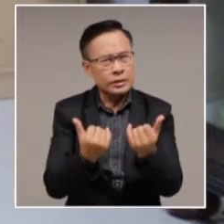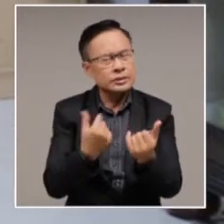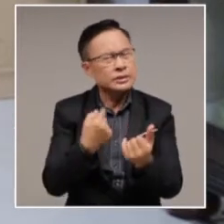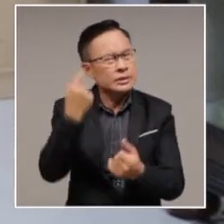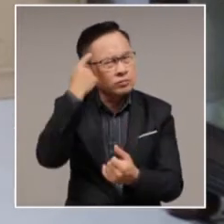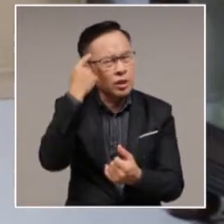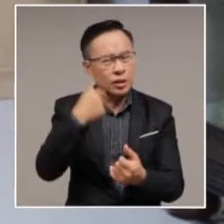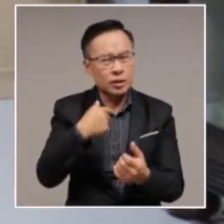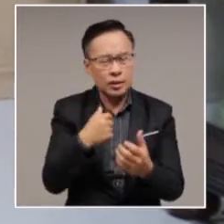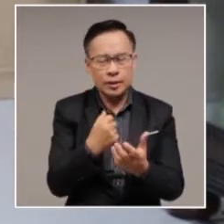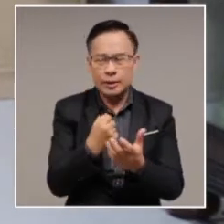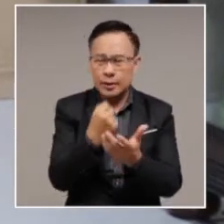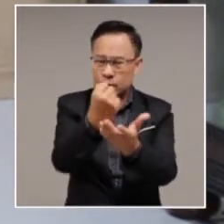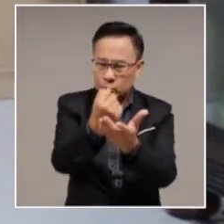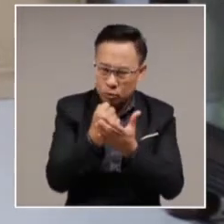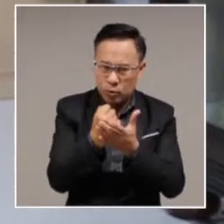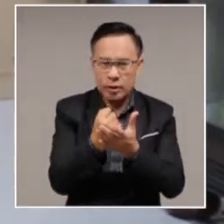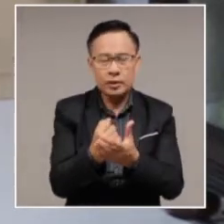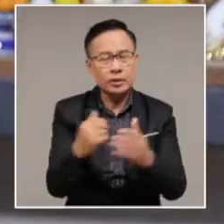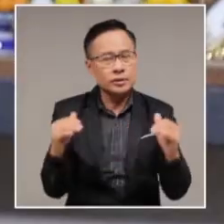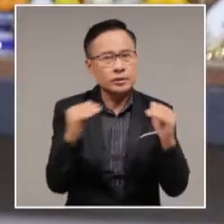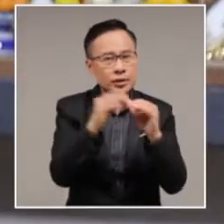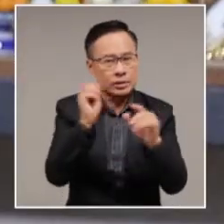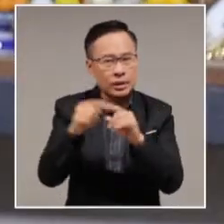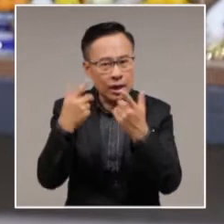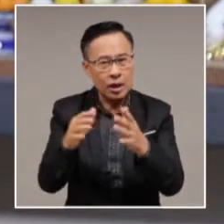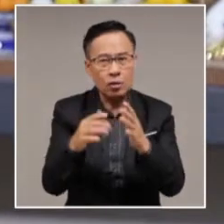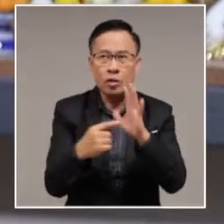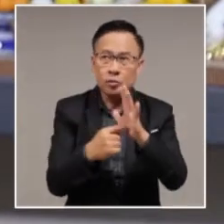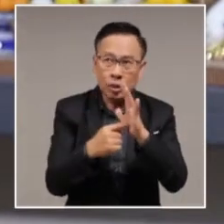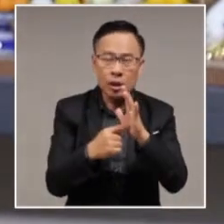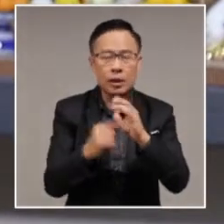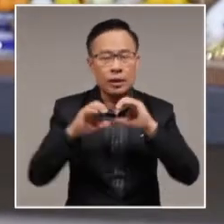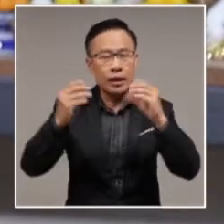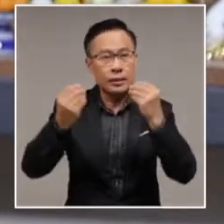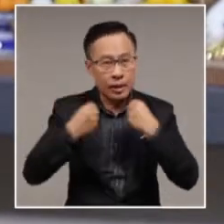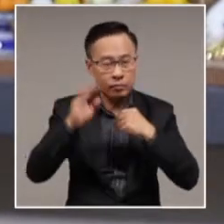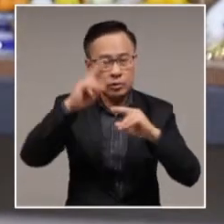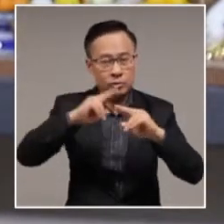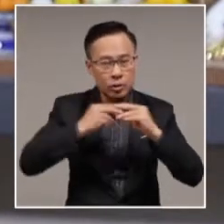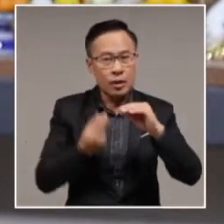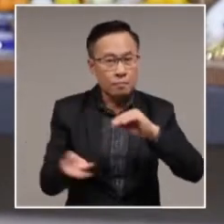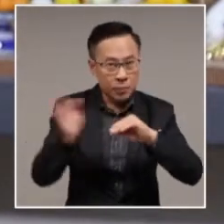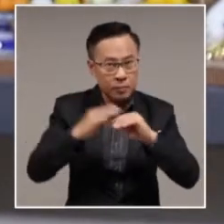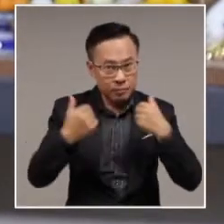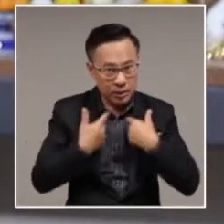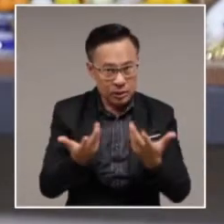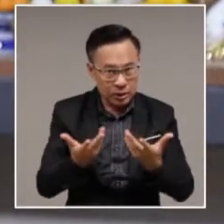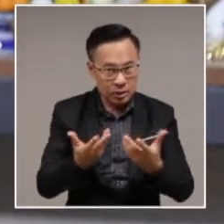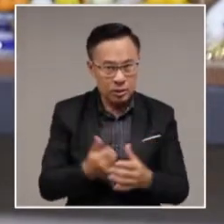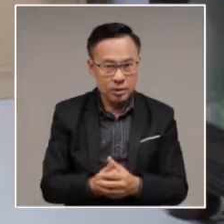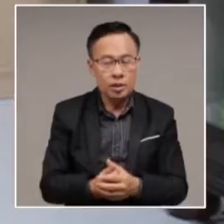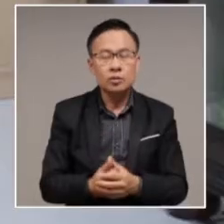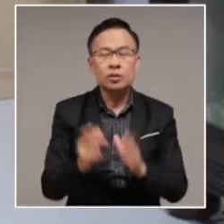แล้วอย่างนี้เรายังได้รับการสนับสนุนในเรื่องของสิทธิ์ต่างๆนี้ไม่ว่าจะเป็นทั้งจากทางภาครัฐแล้วก็เอกชนเพิ่มเติมอย่างนี้